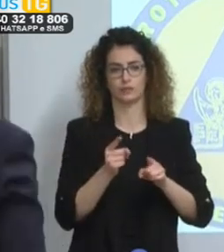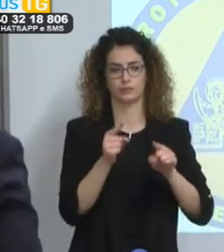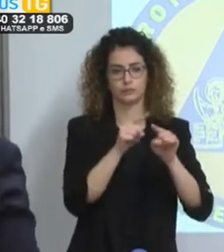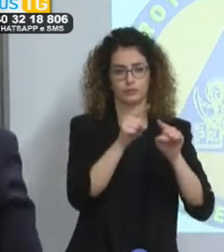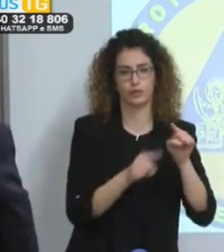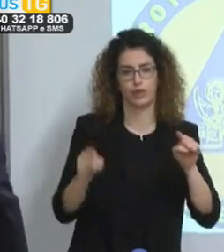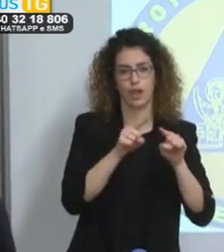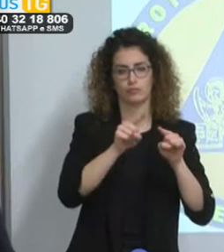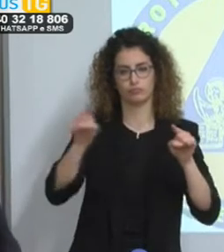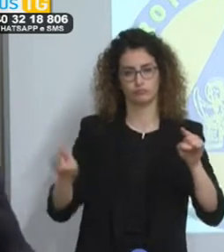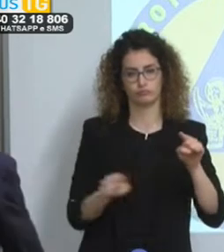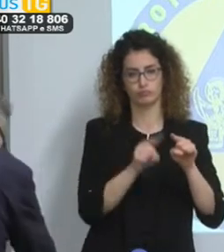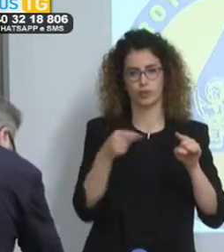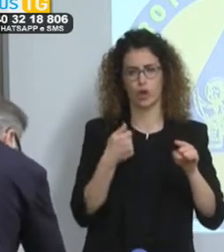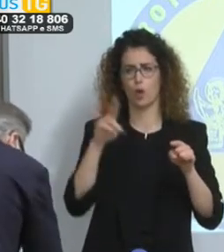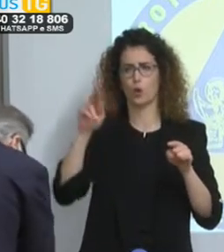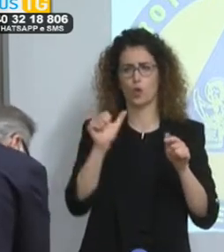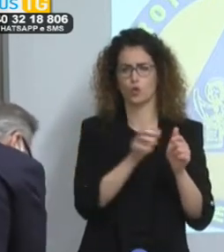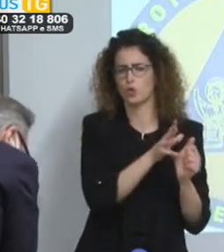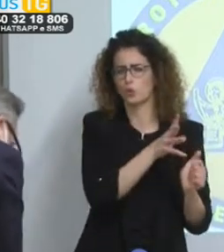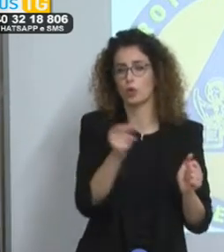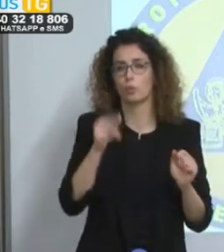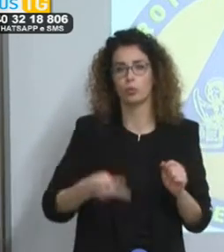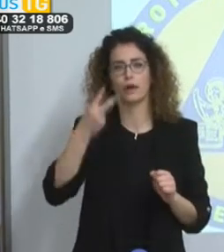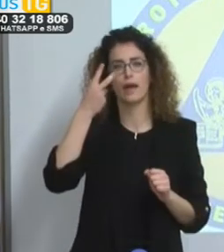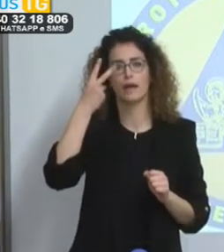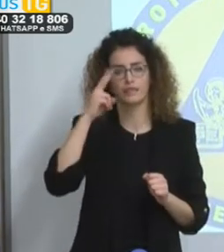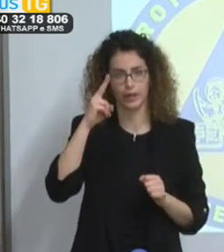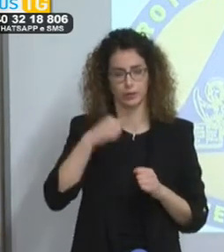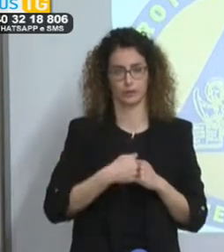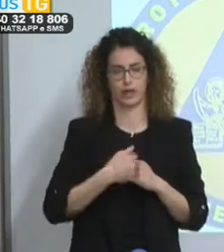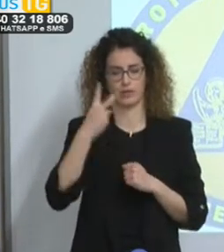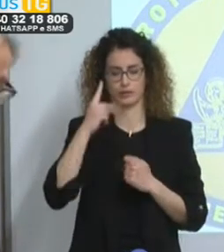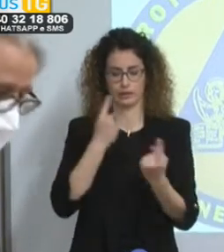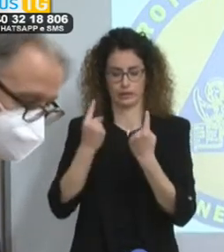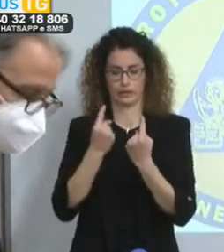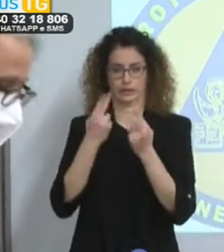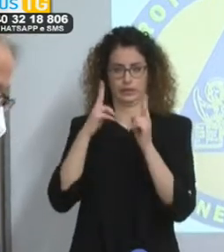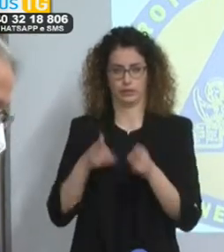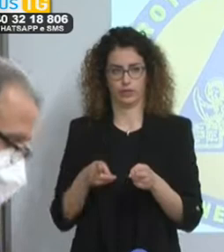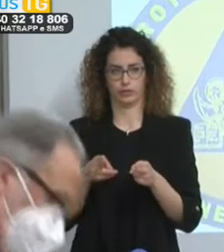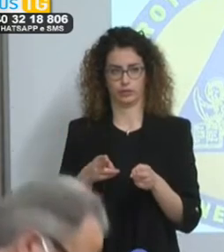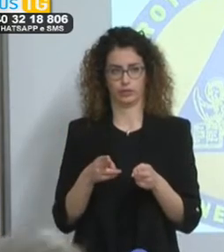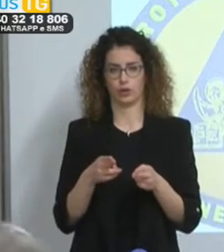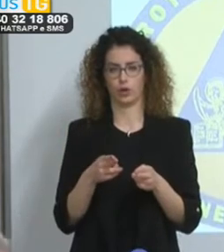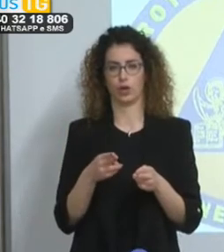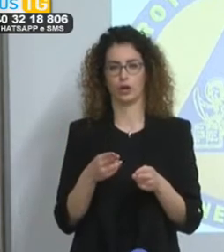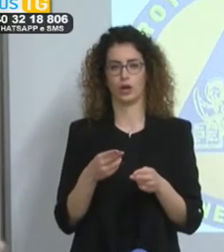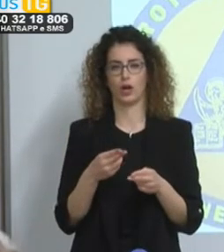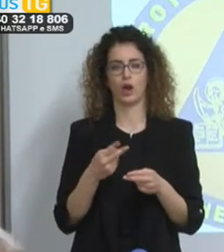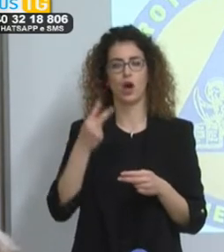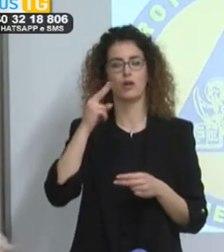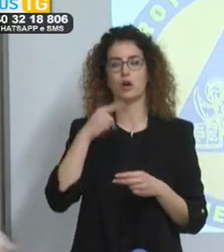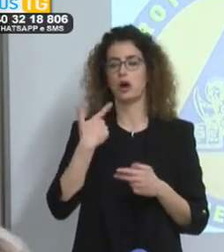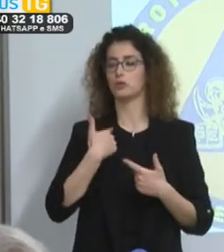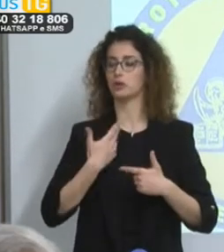in tutte le ULS, anche Verona, che è la più rognosa. Verona, nessuno ce lo dà, allora, tutti esperti a fare